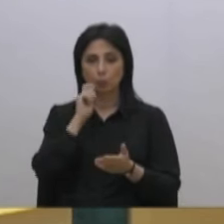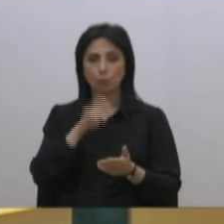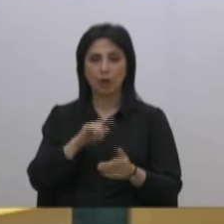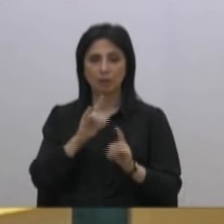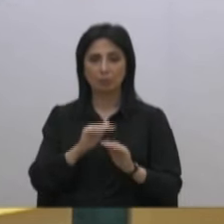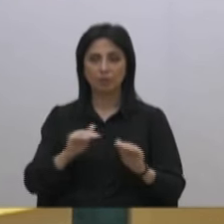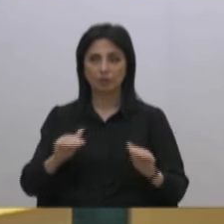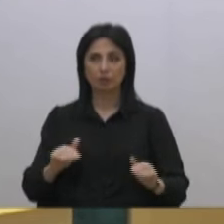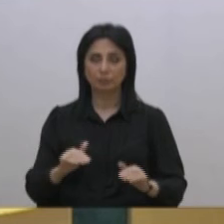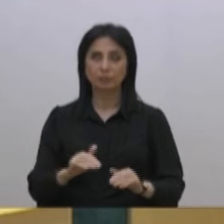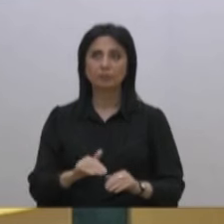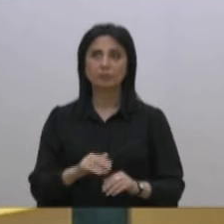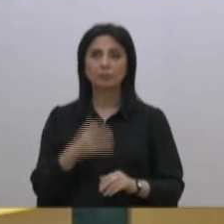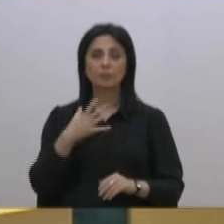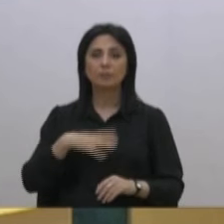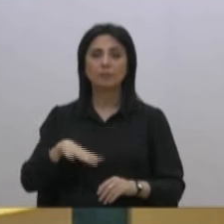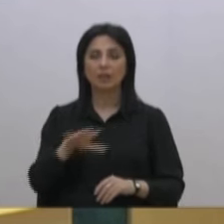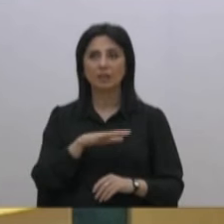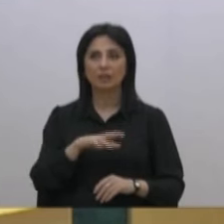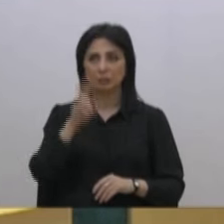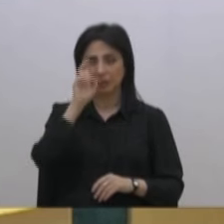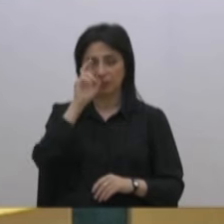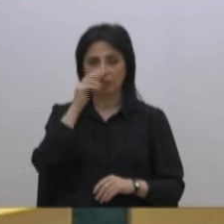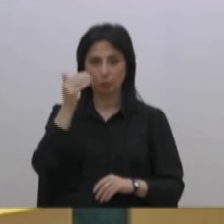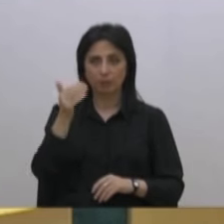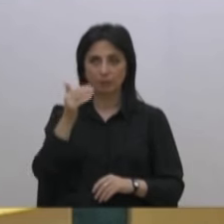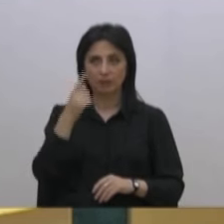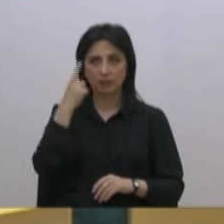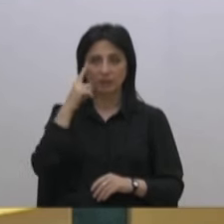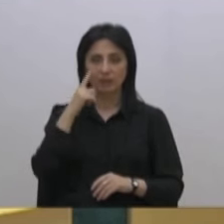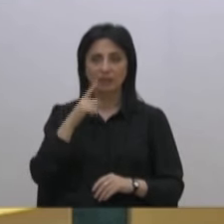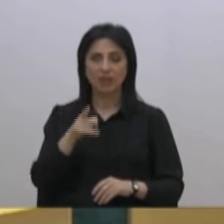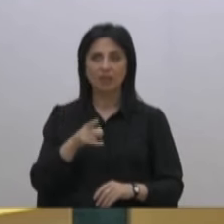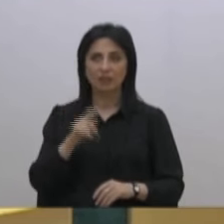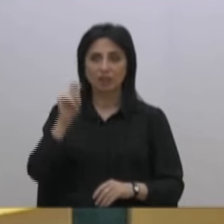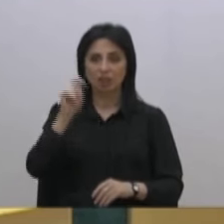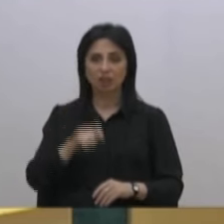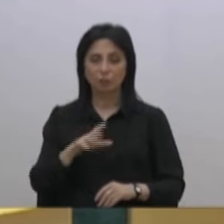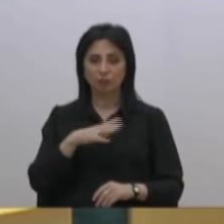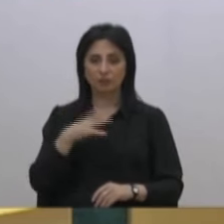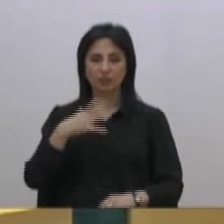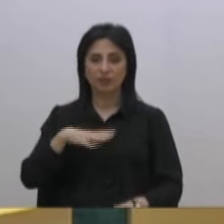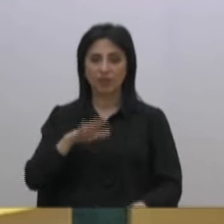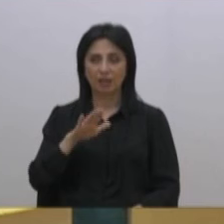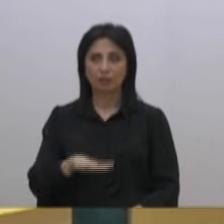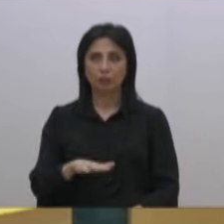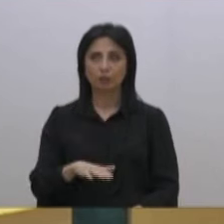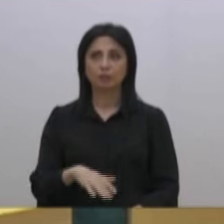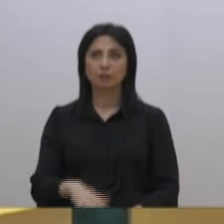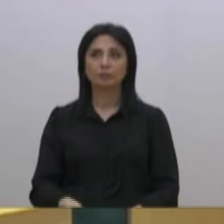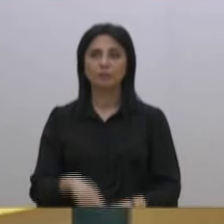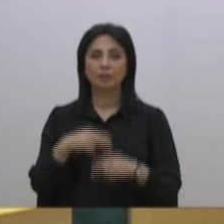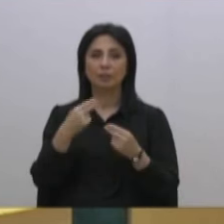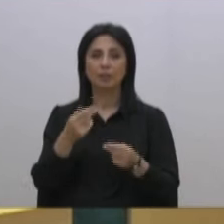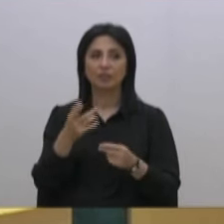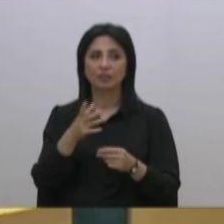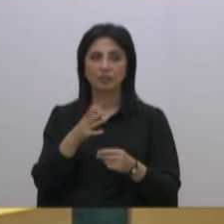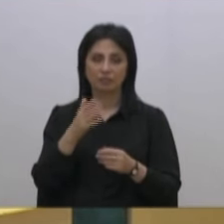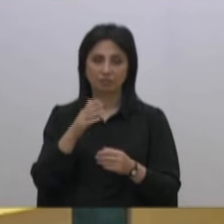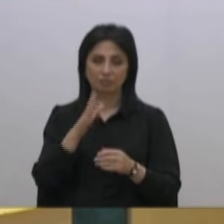ბავშვებს, რომლებიც საქართველოს მთავრობის ინიციატივით ჩამოსული იყვნენ საქართველოში, მიეცათ აქ